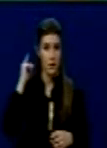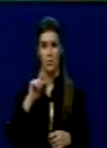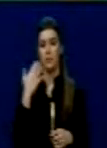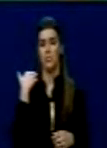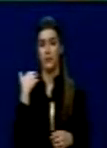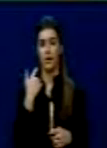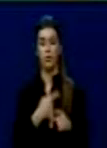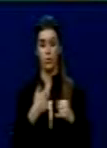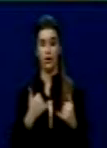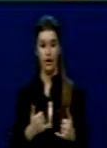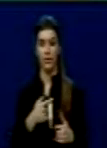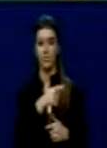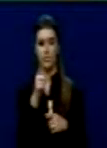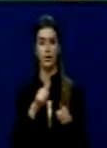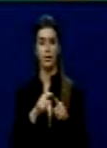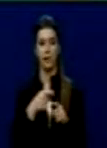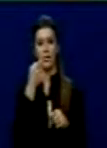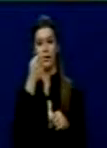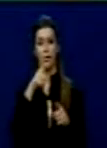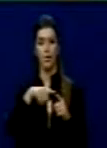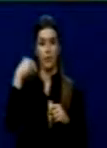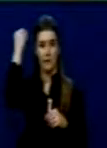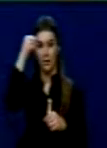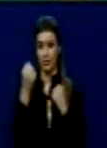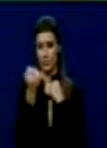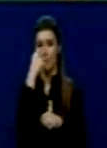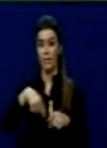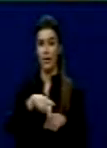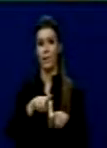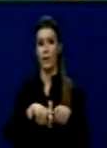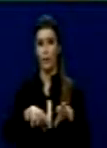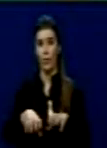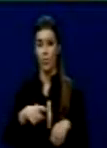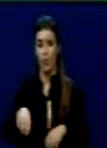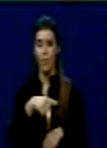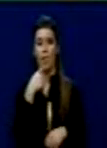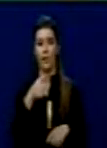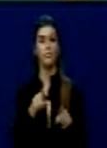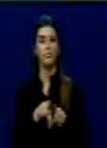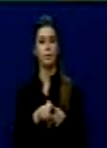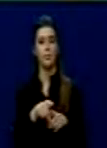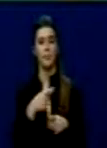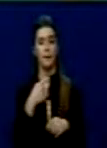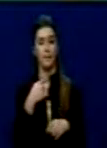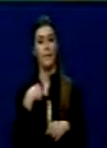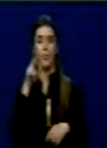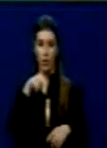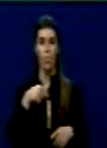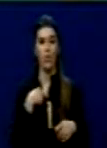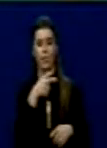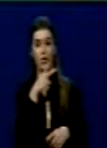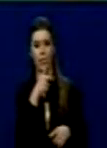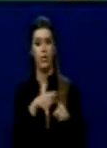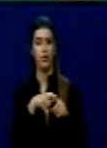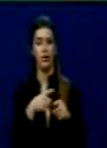tash sa për të ju hedhur pak hi syve dhe t'ju thuhet punëtorëve të fabrikës tubave që edhe ne u munduam pra për të